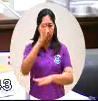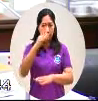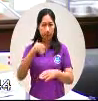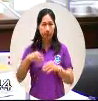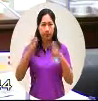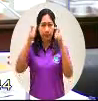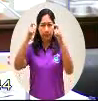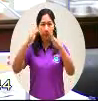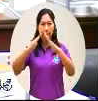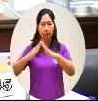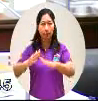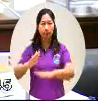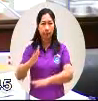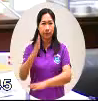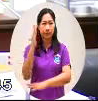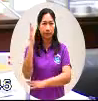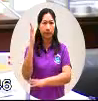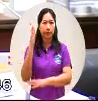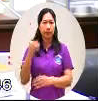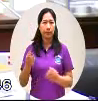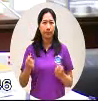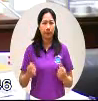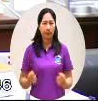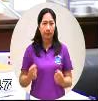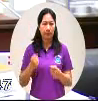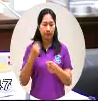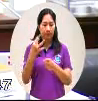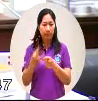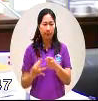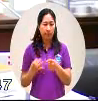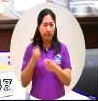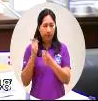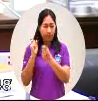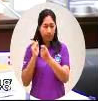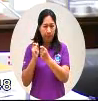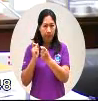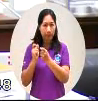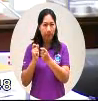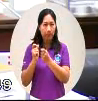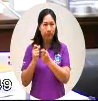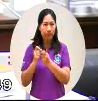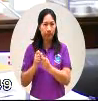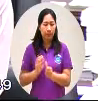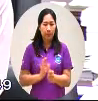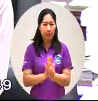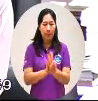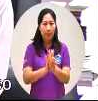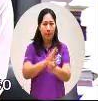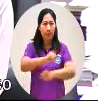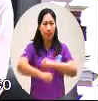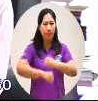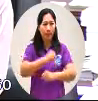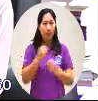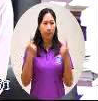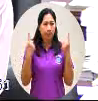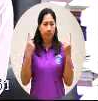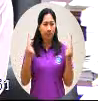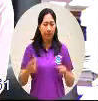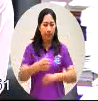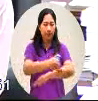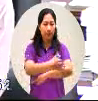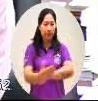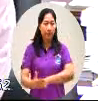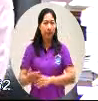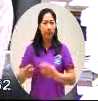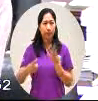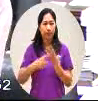市市政府在这几年来推动我们沿乡的业务所